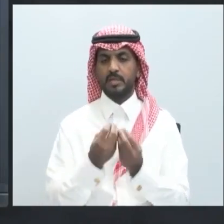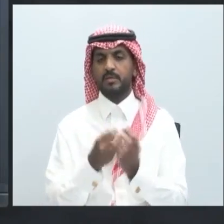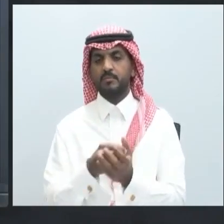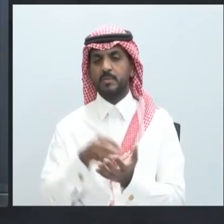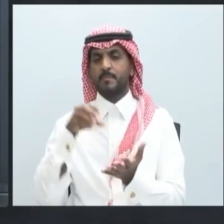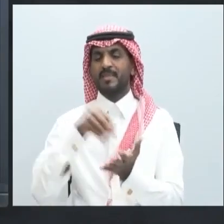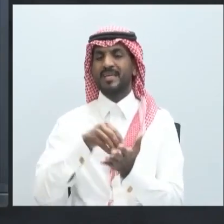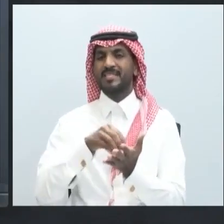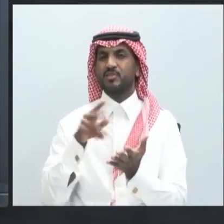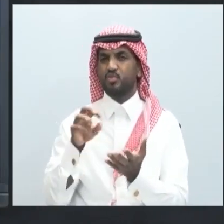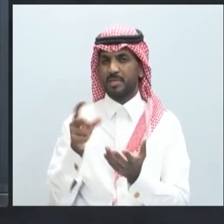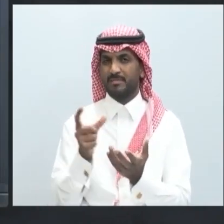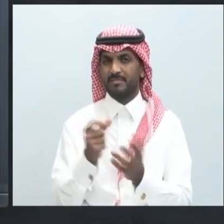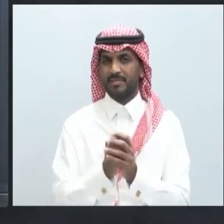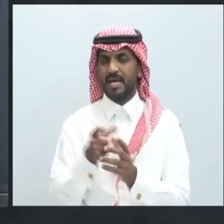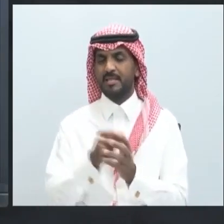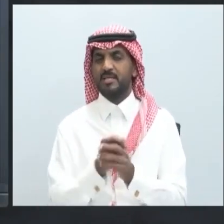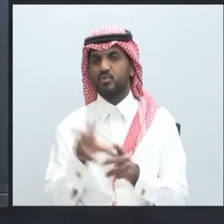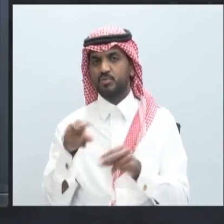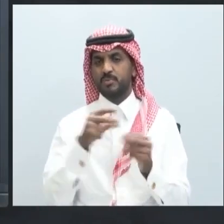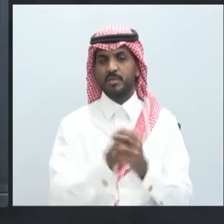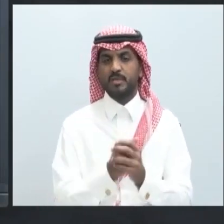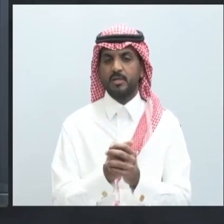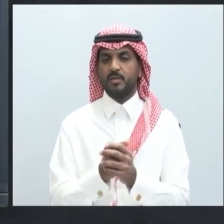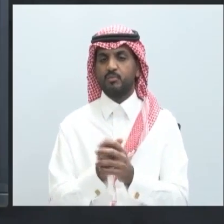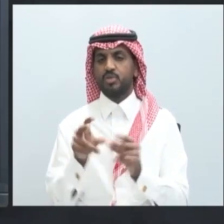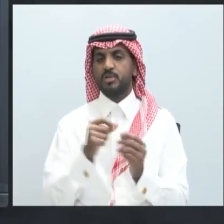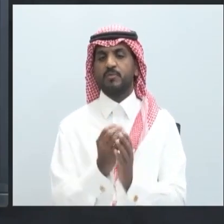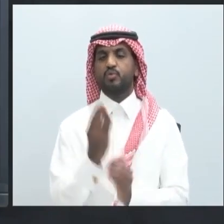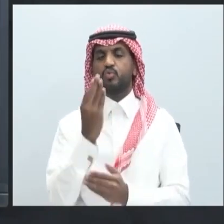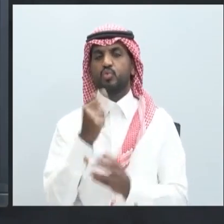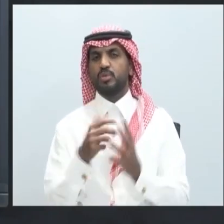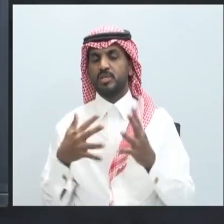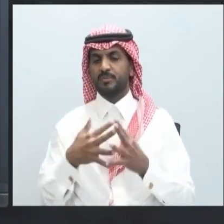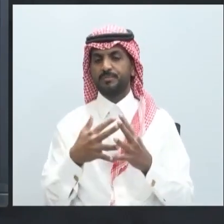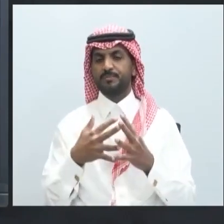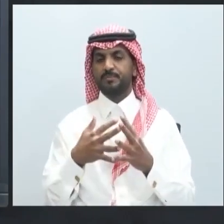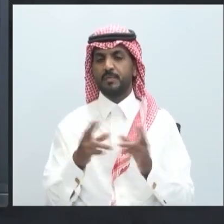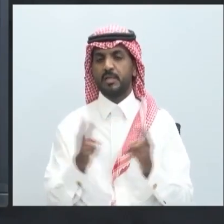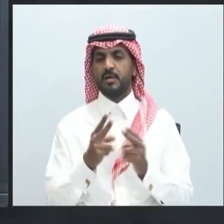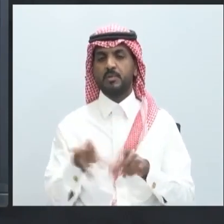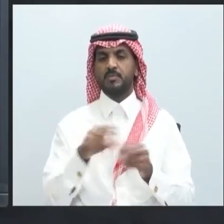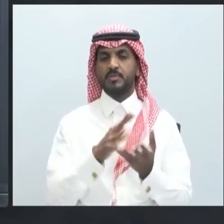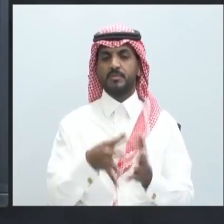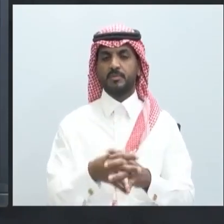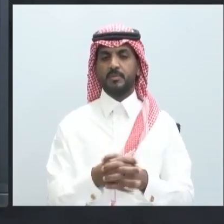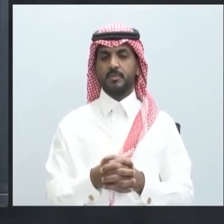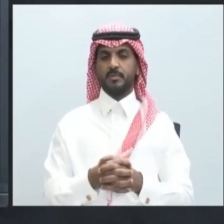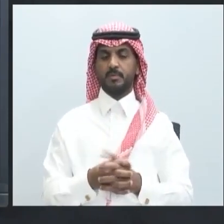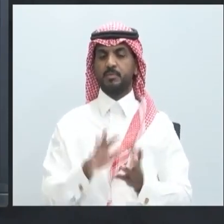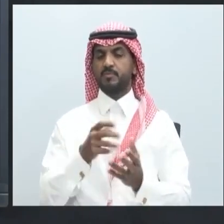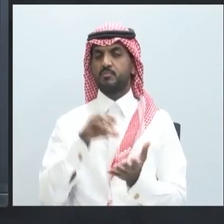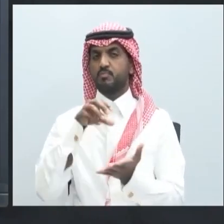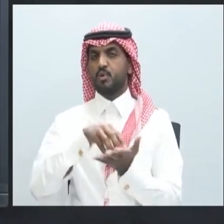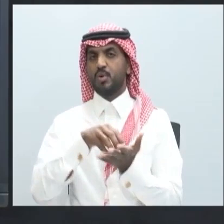السنترومير وذكرنا بان هذه الازواج المتماثله تكون متشابهه في الطول تشترك او تتقابل بنفس الصفات كذلك في نفس